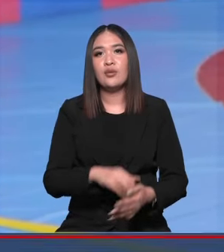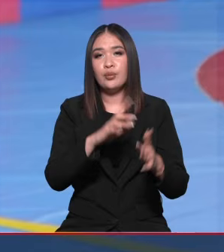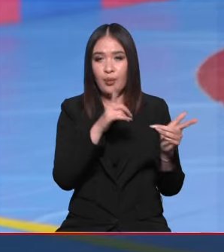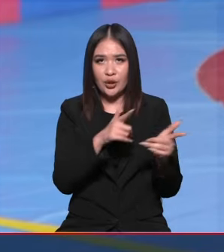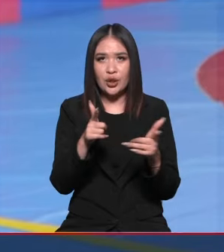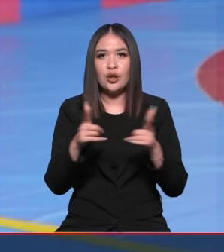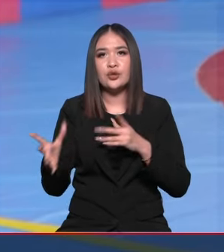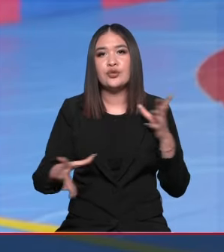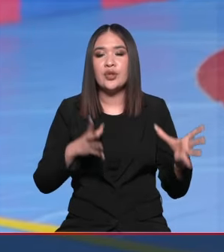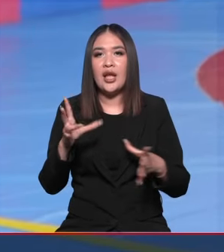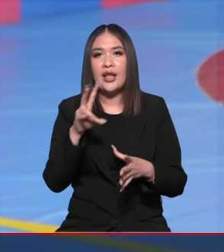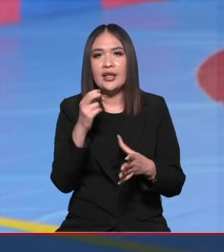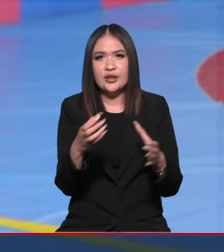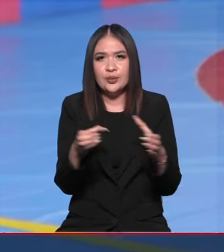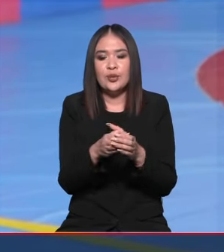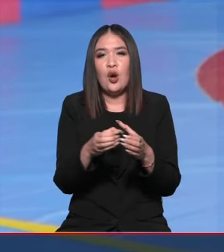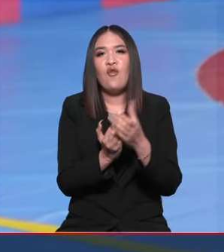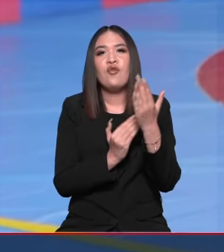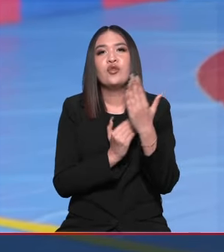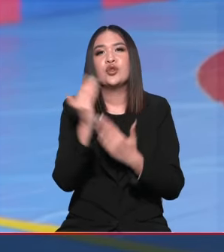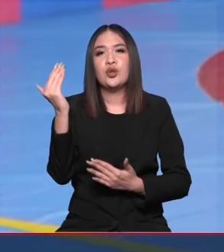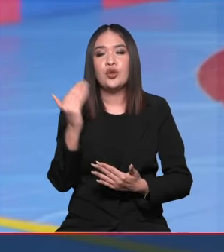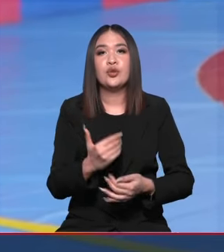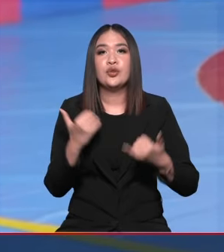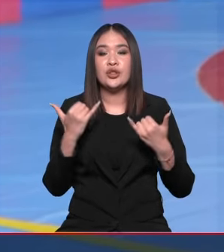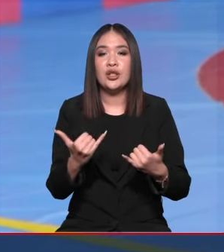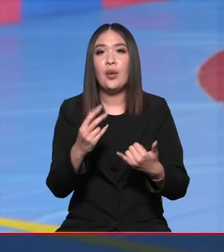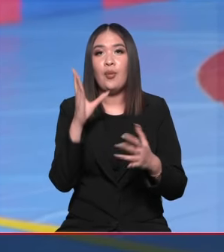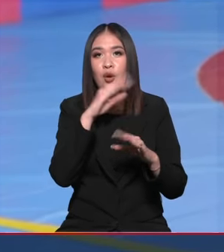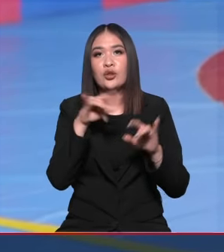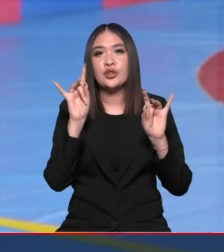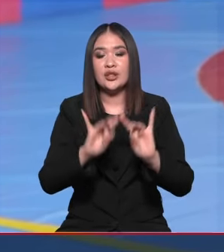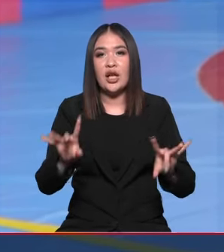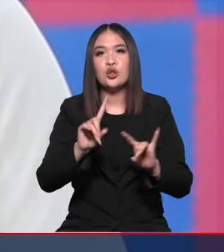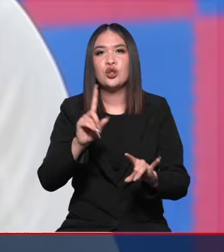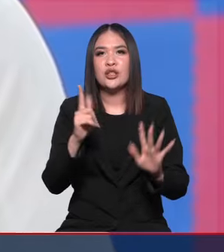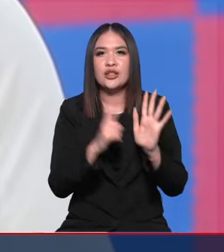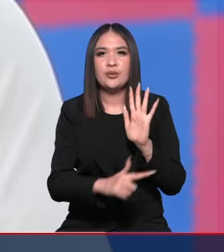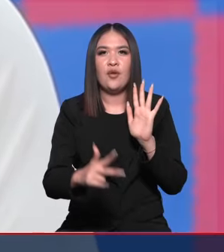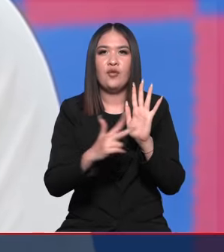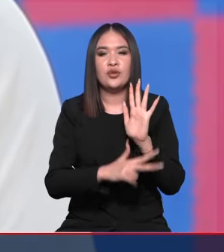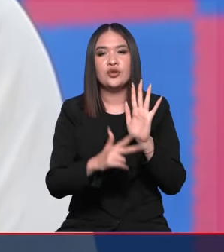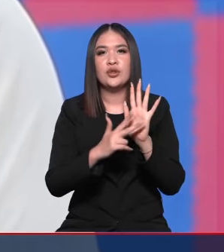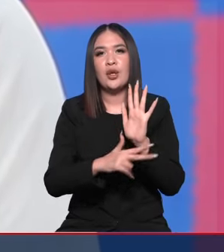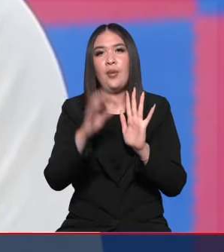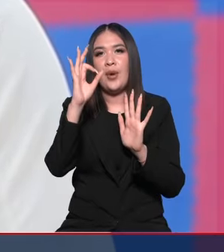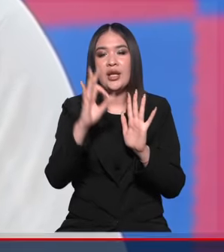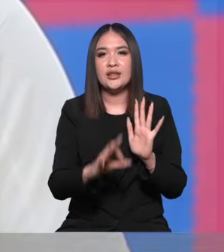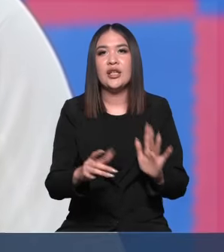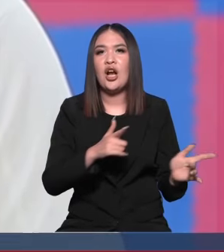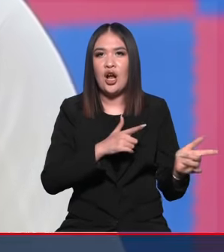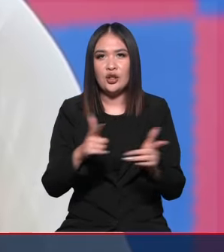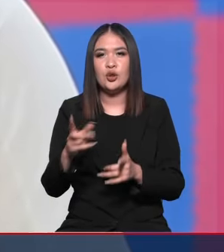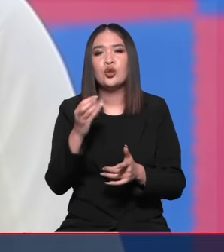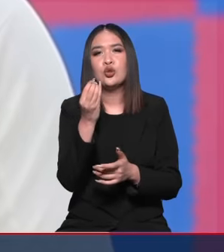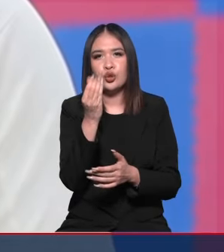Подготовка нашей национальной сборной идет на высоком уровне. Могу сказать, что мы готовы на 70-80%. При этом есть